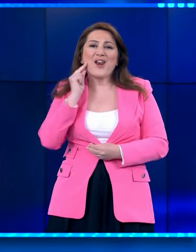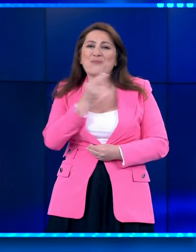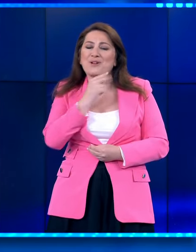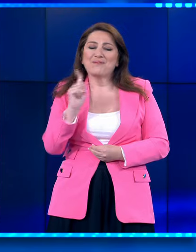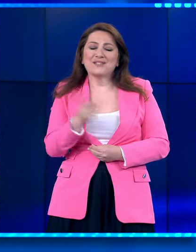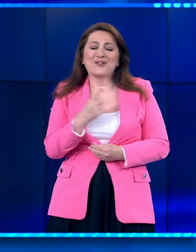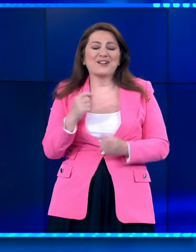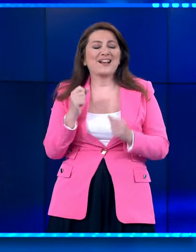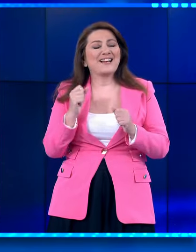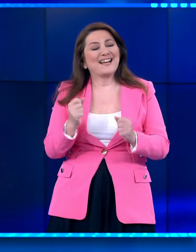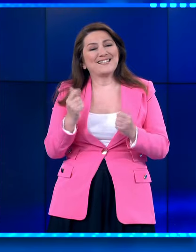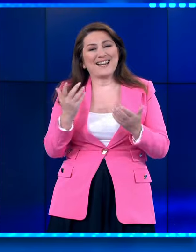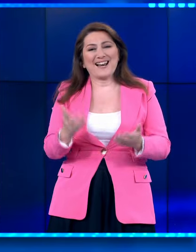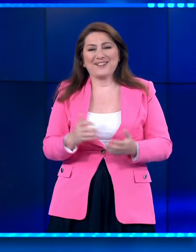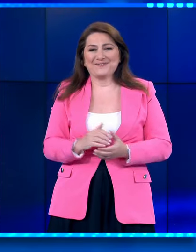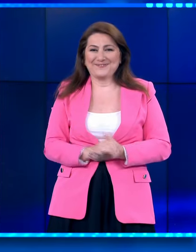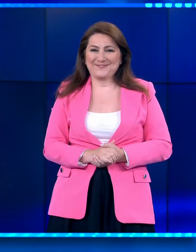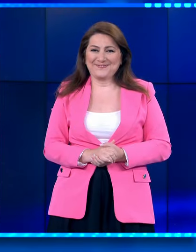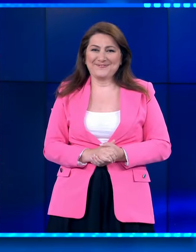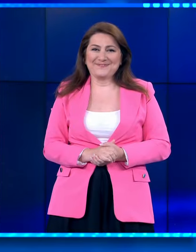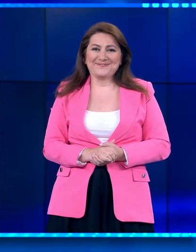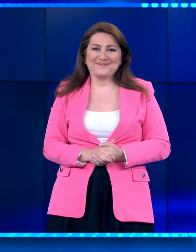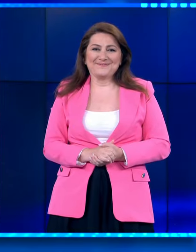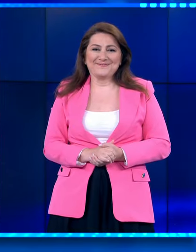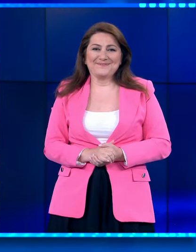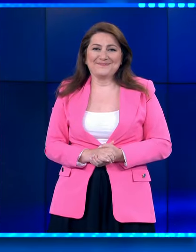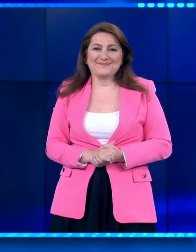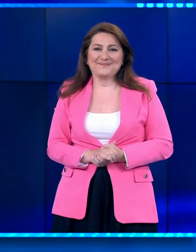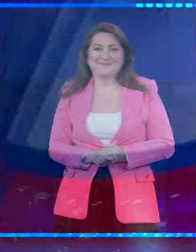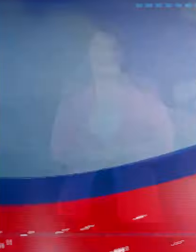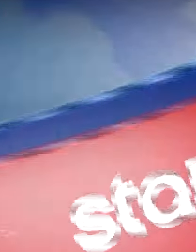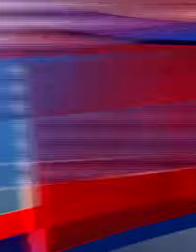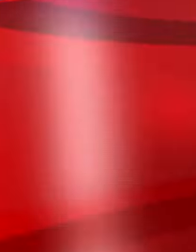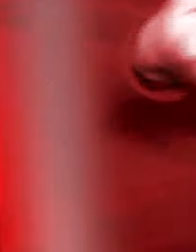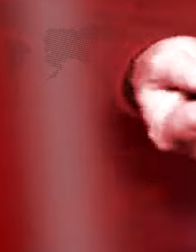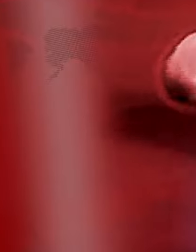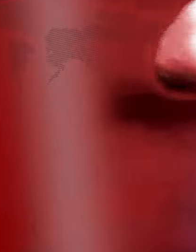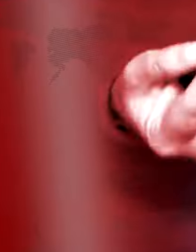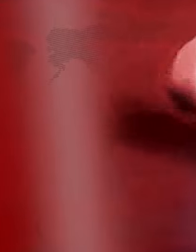κύριοι, να έχετε ένα όμορφο και ήρεμο απόγευμα. Γεια σας!